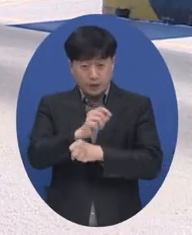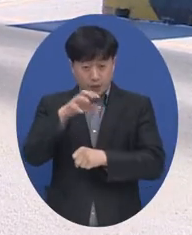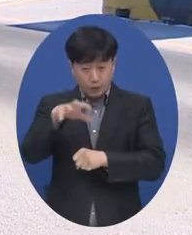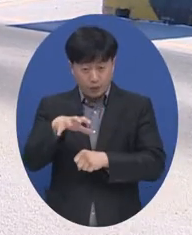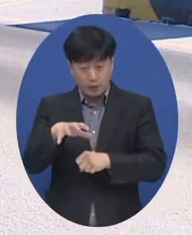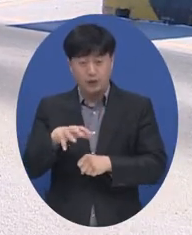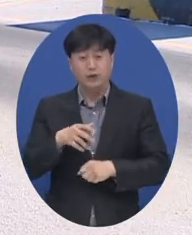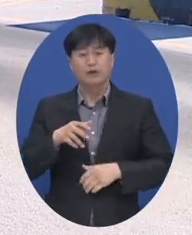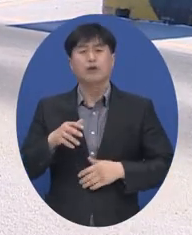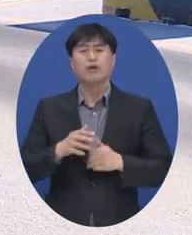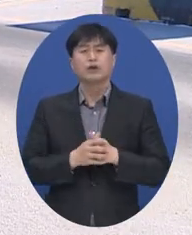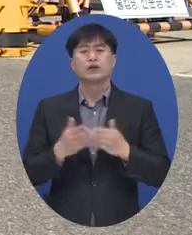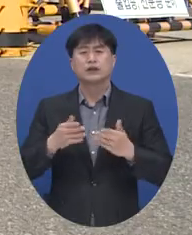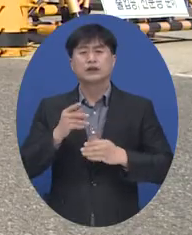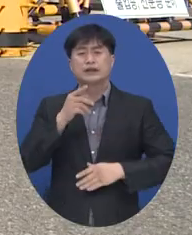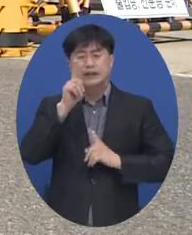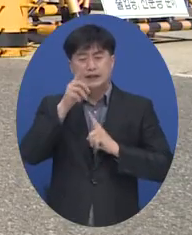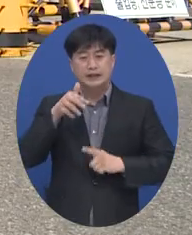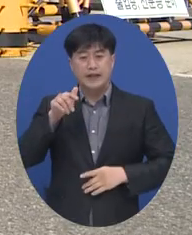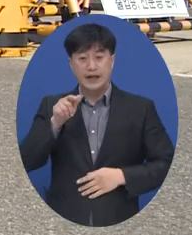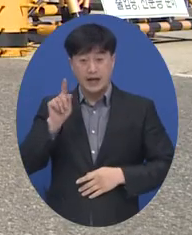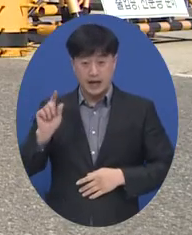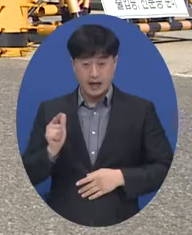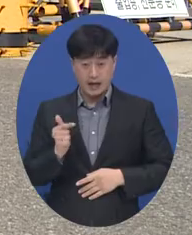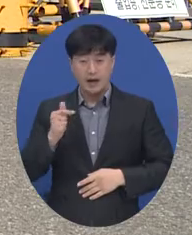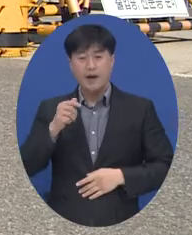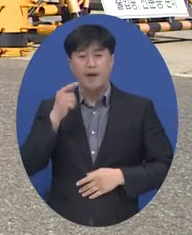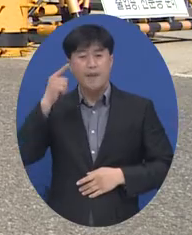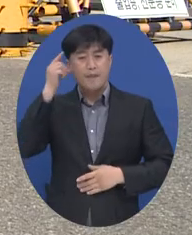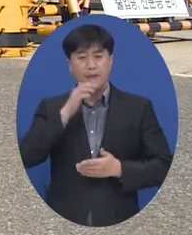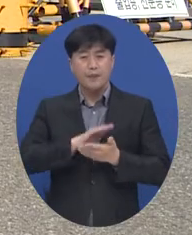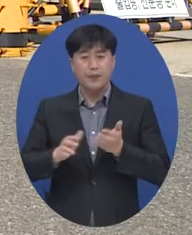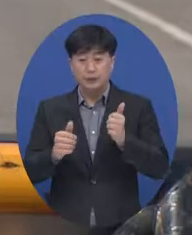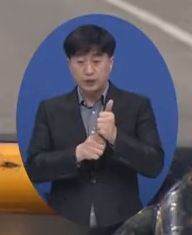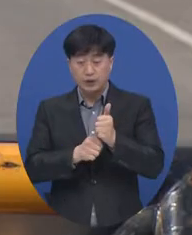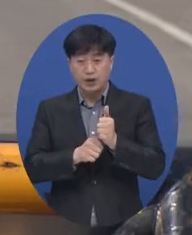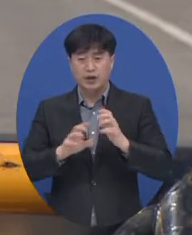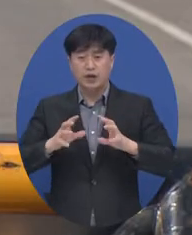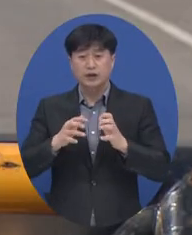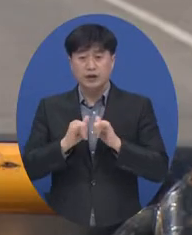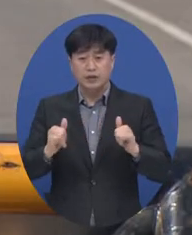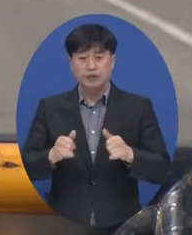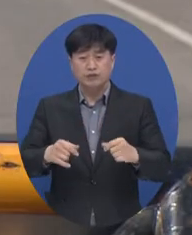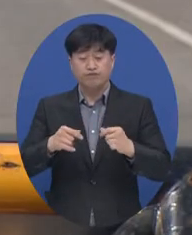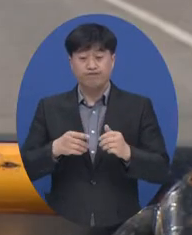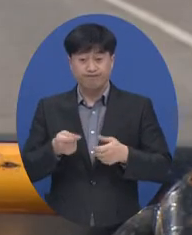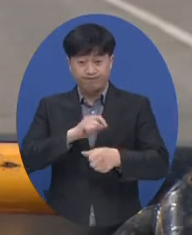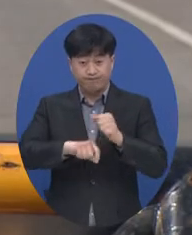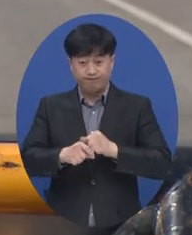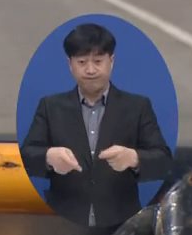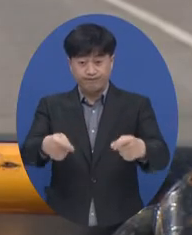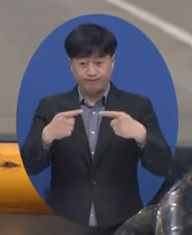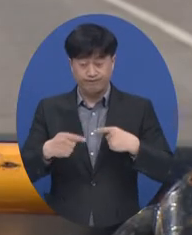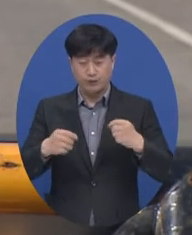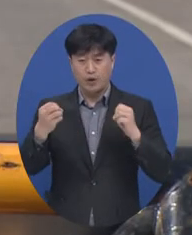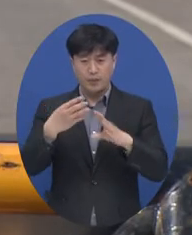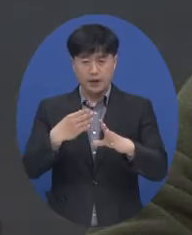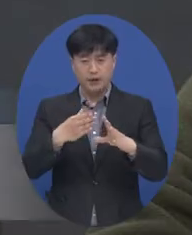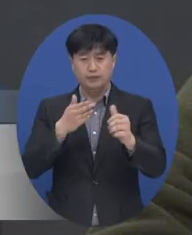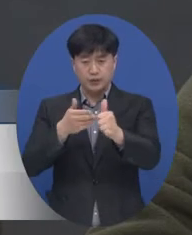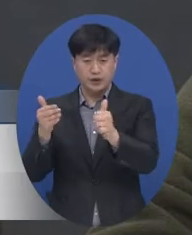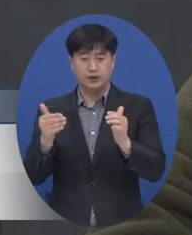개성공단 제게 선언 을 촉구한 이제 강 경기도 평화 부지사는 국민들의 적극적인 호응과 참여를 당부했습니다